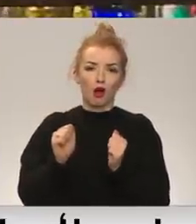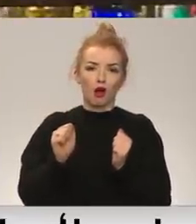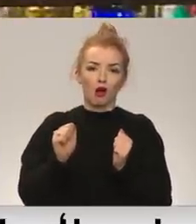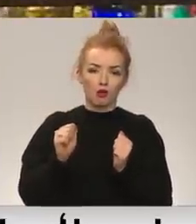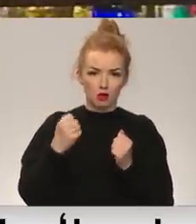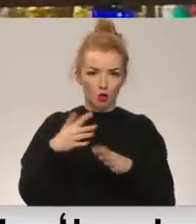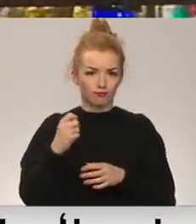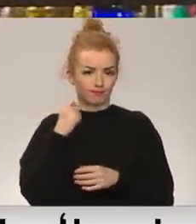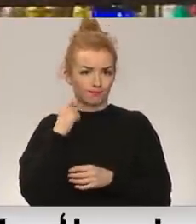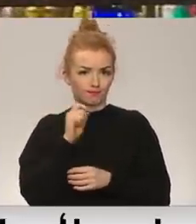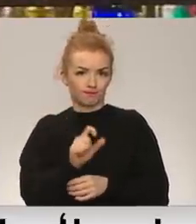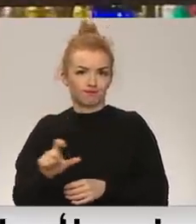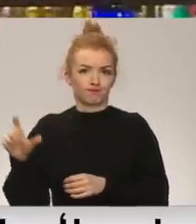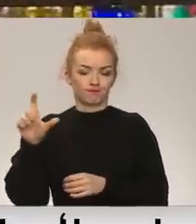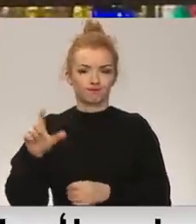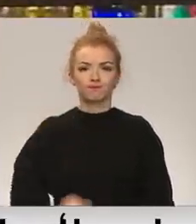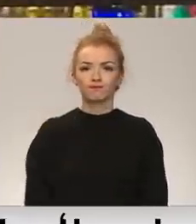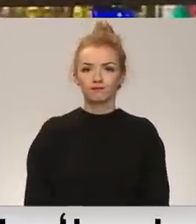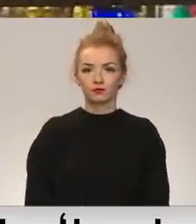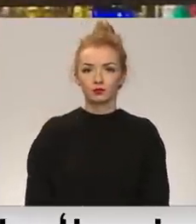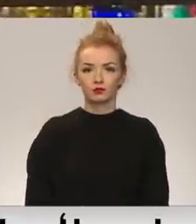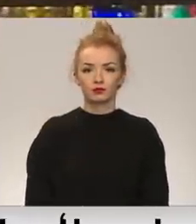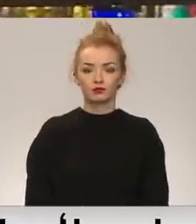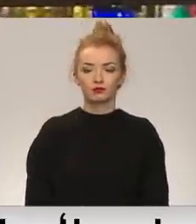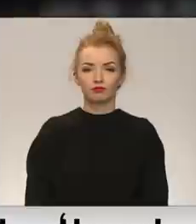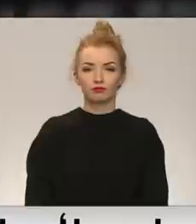meklēt glāzītē. Un plašāk Ģirta Zvirbuļa reportāžā.